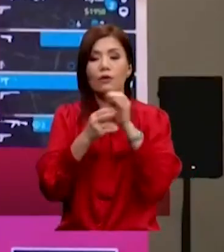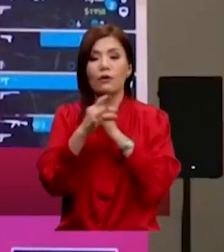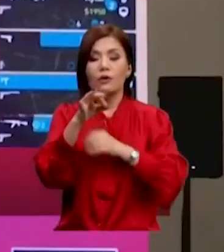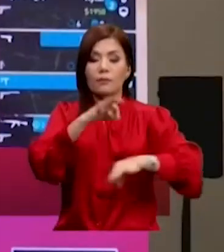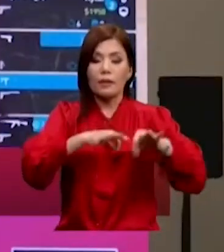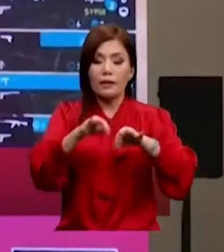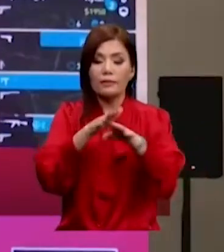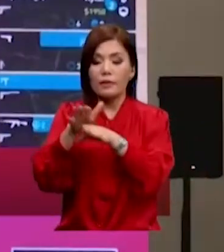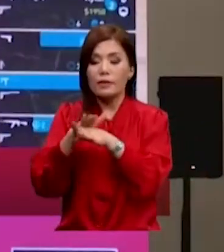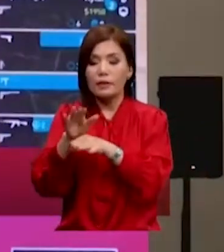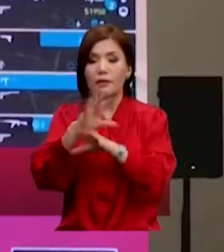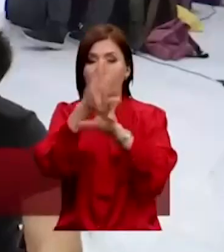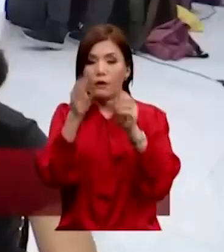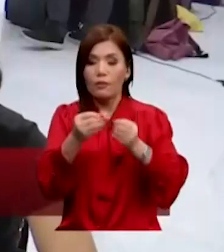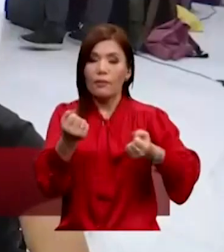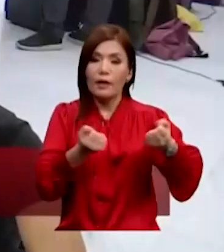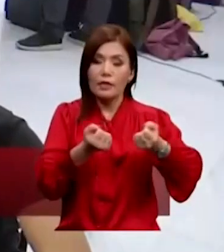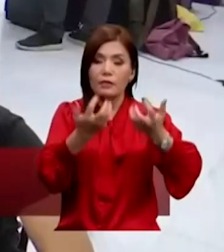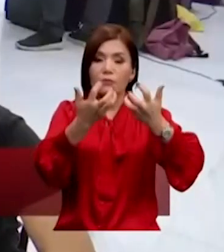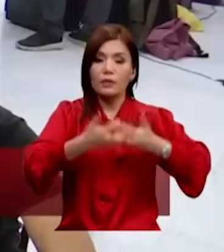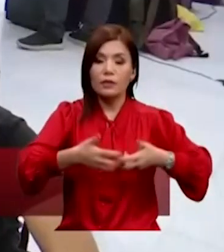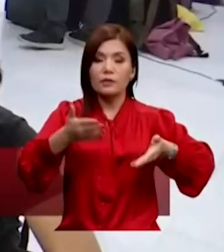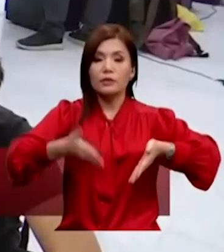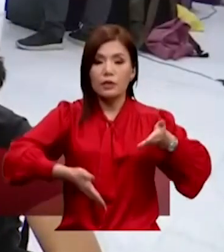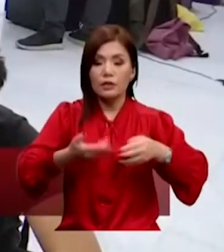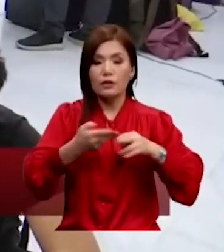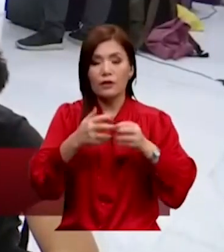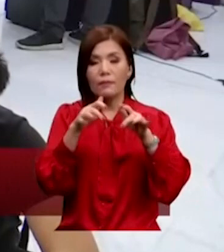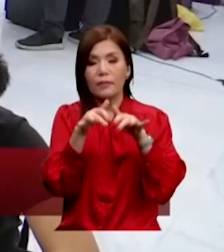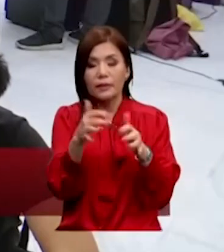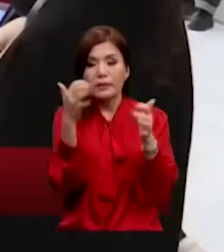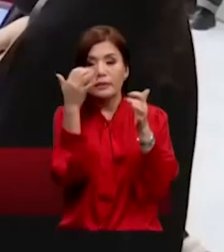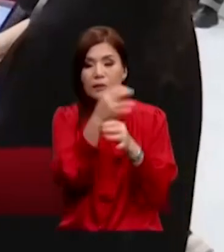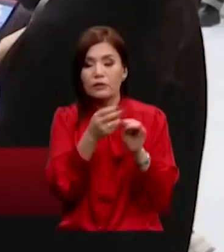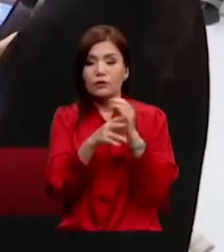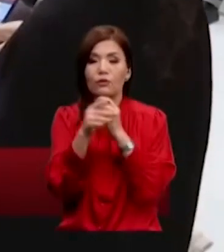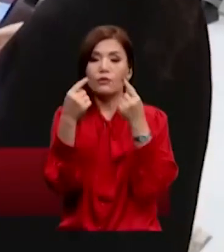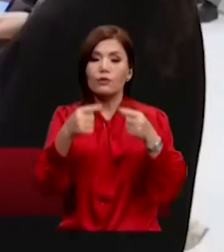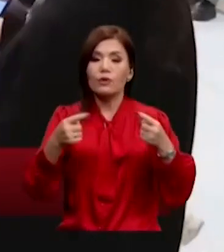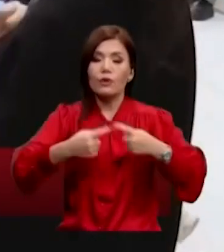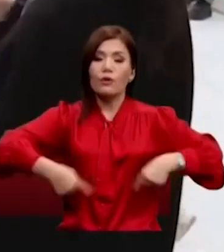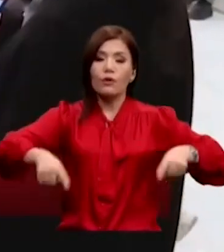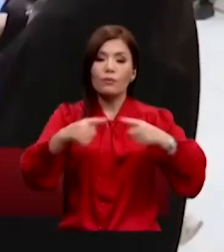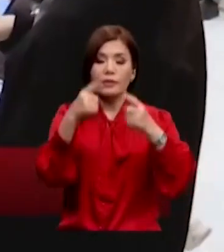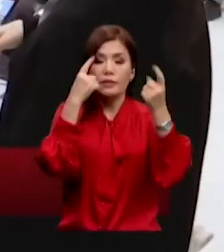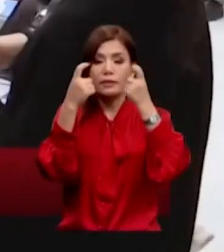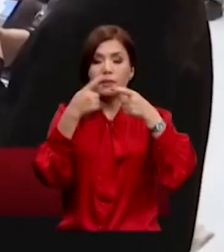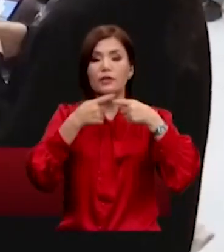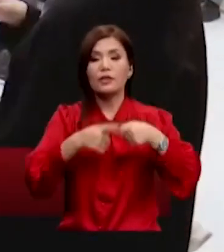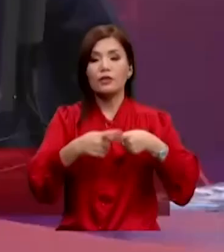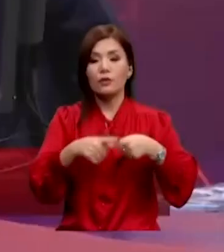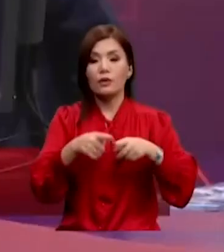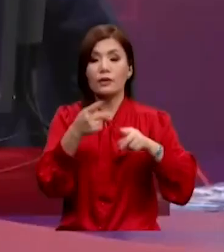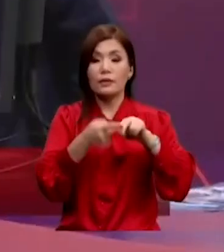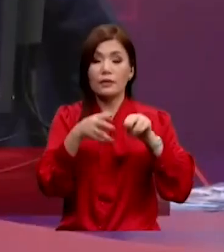проекты, охватывающие машинное обучение, нейронные сети, компьютерное зрение, робототехнику и другие области информационных технологий.